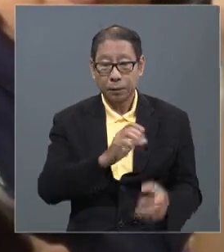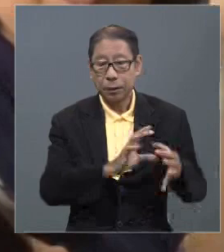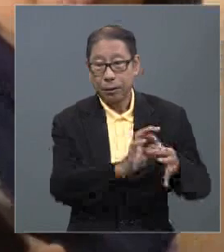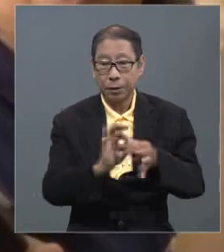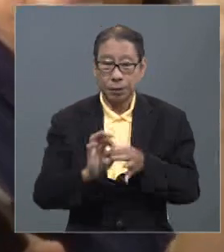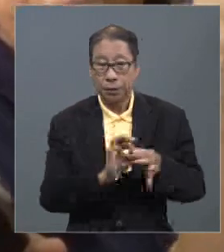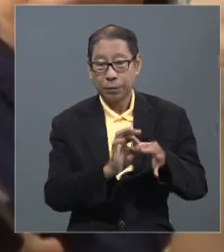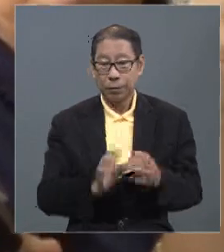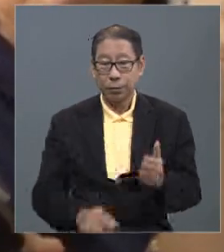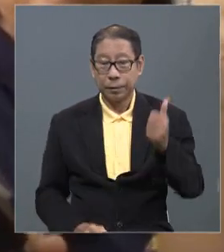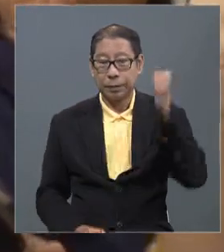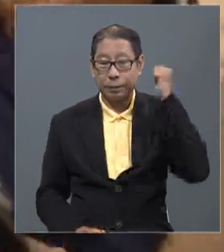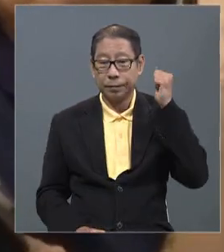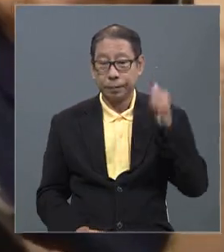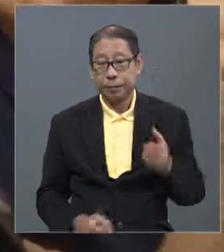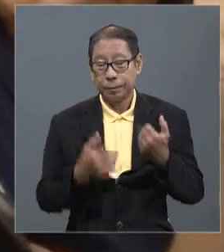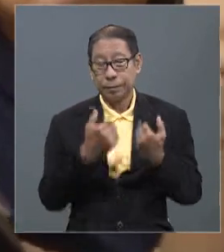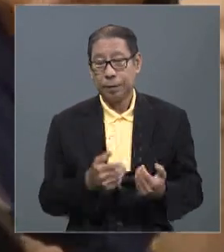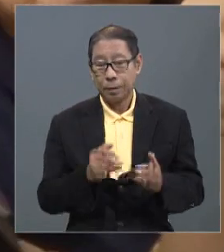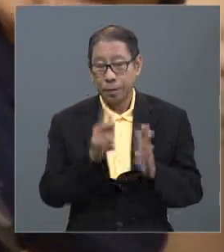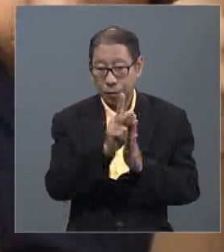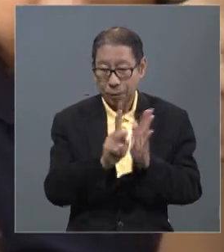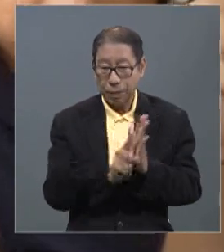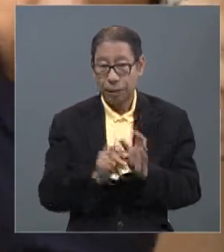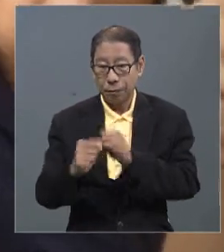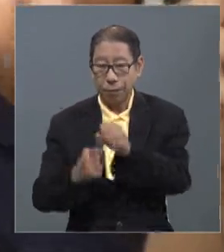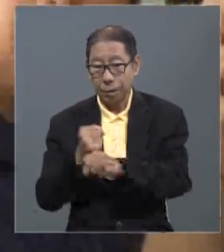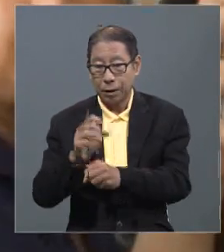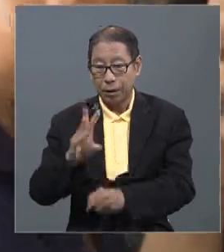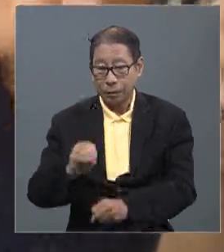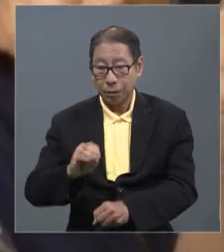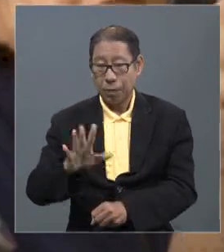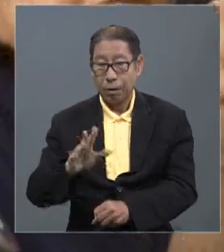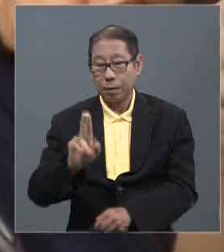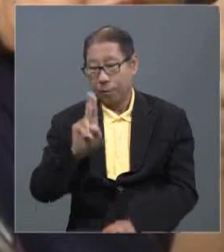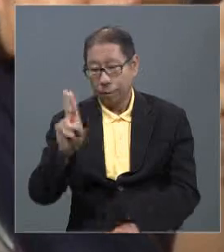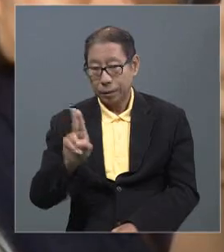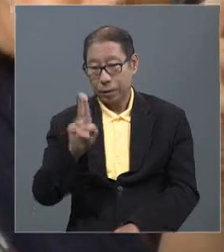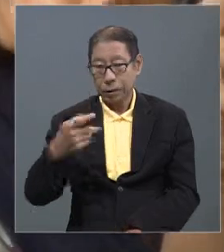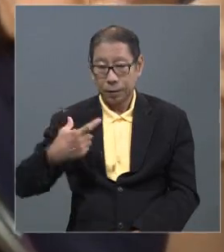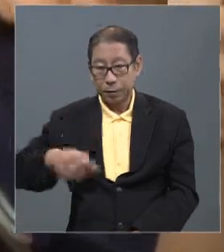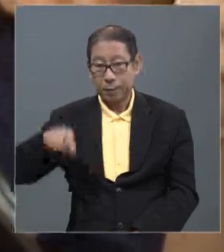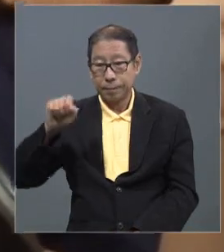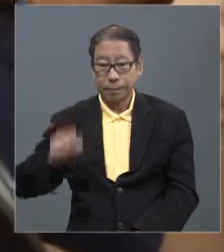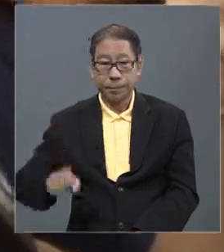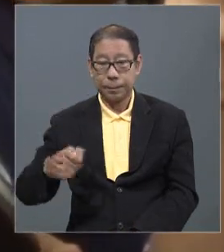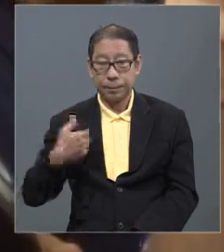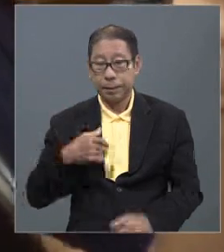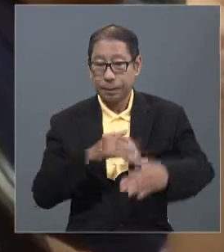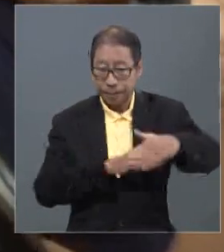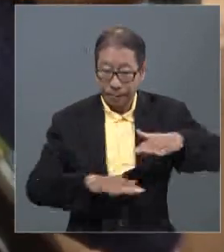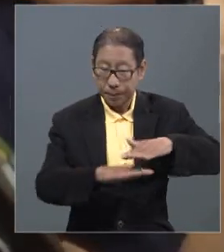องการนำกฎหมายปี65มาใช้เนี่ยก็ถือเป็นฐานแต่ว่าในข้อเท็จจ